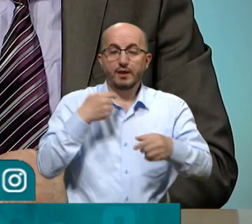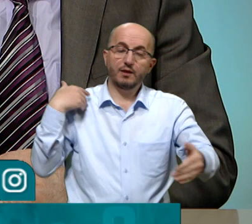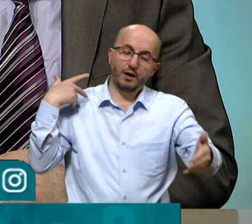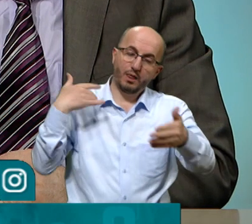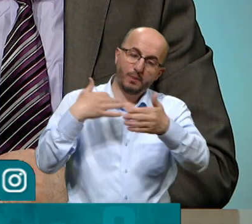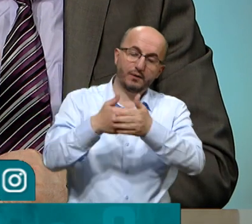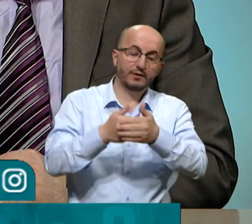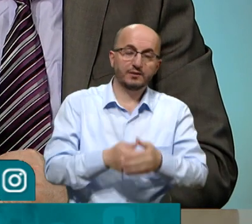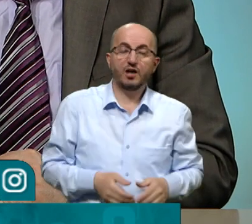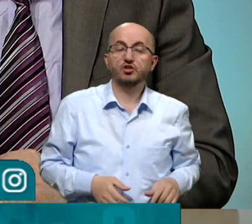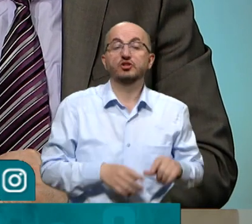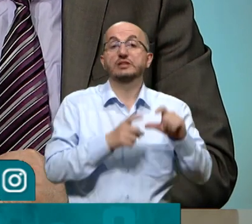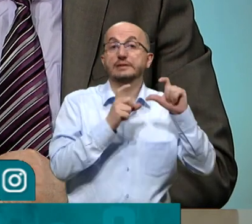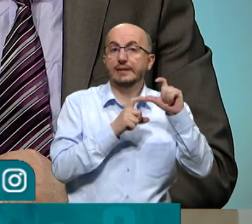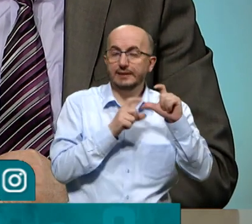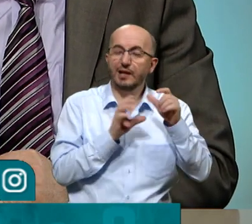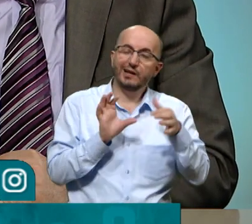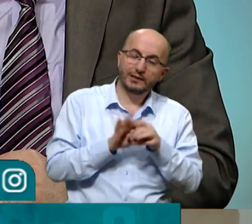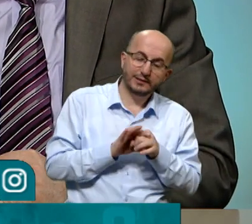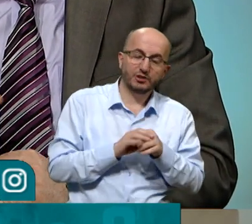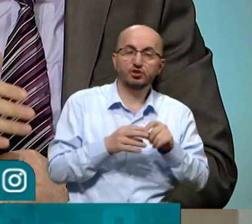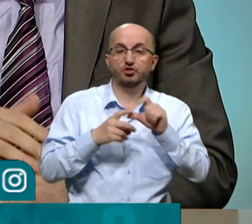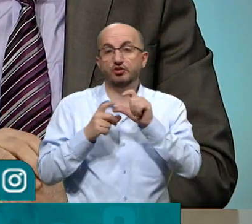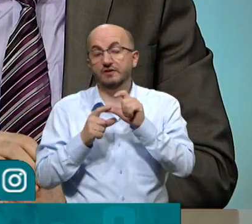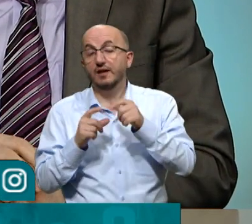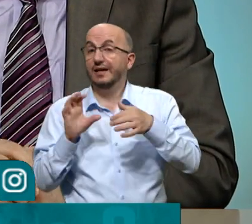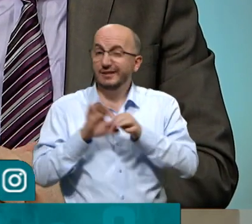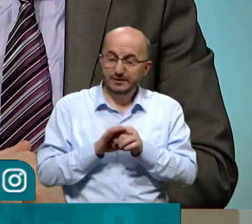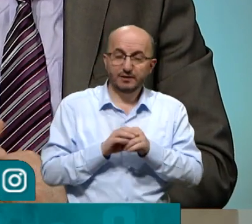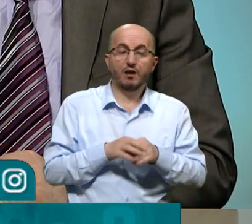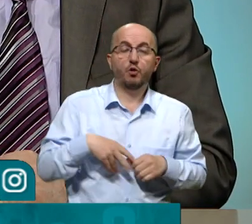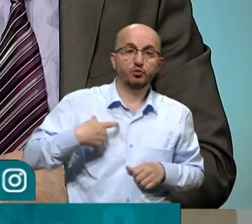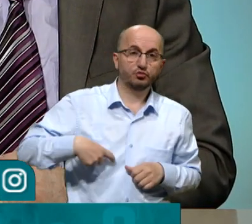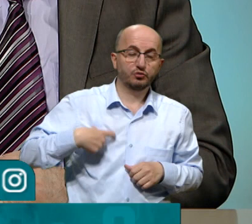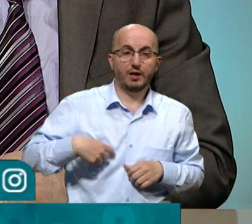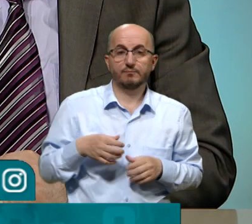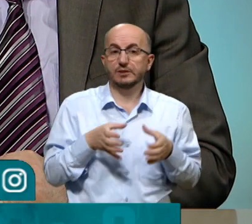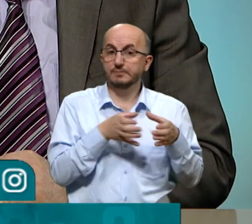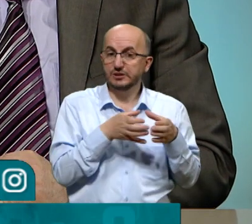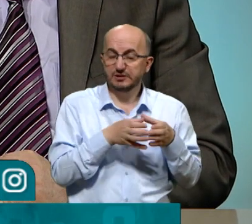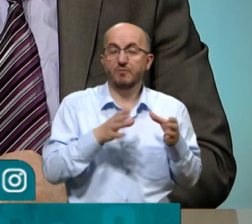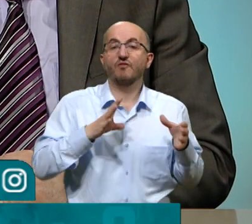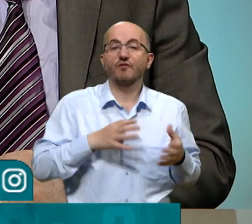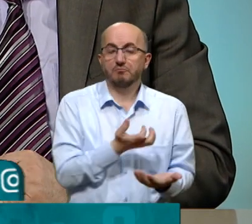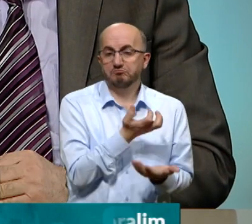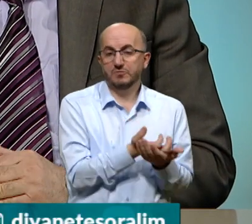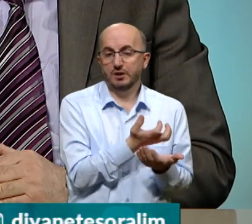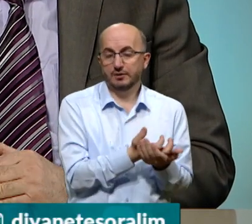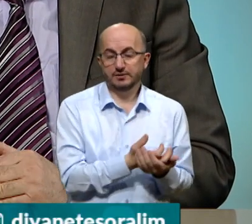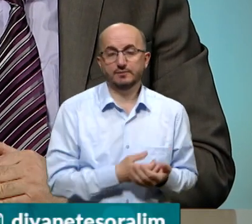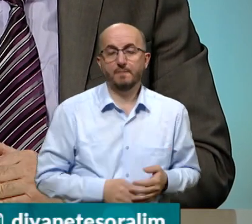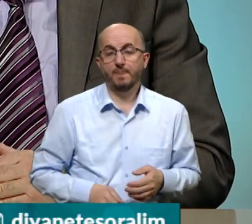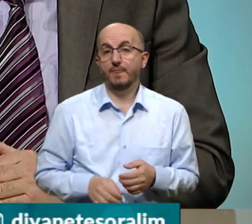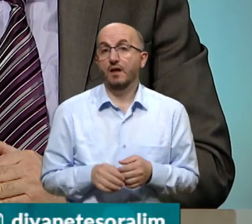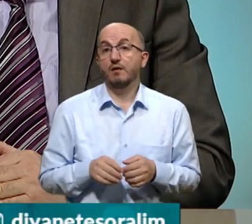bu Seyitler ile ilgili Efendim şeriflerle ilgili özel bir birim vardı kayıt birimin abi